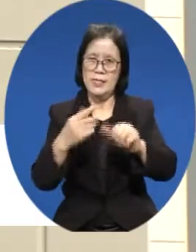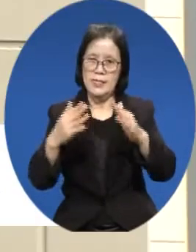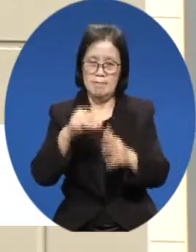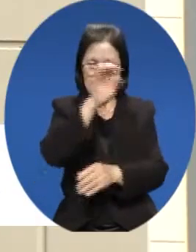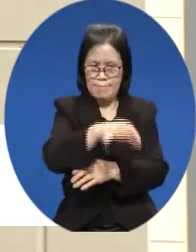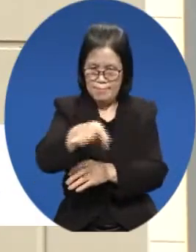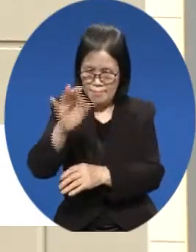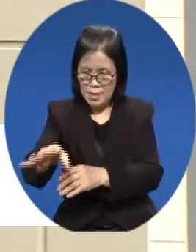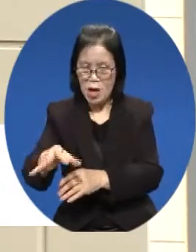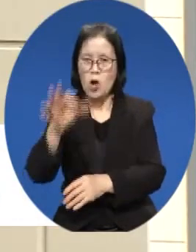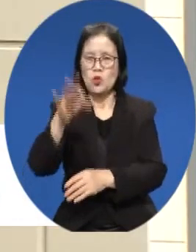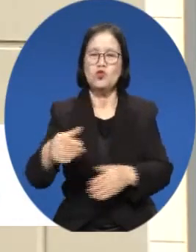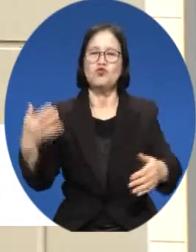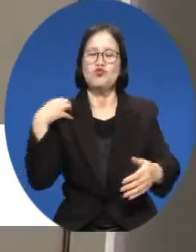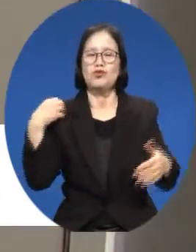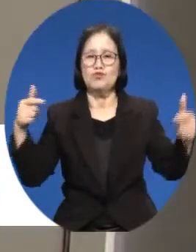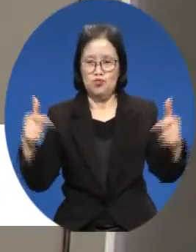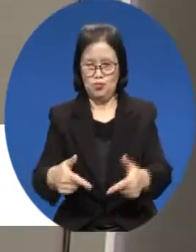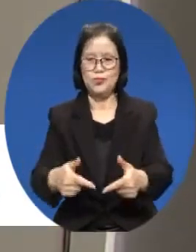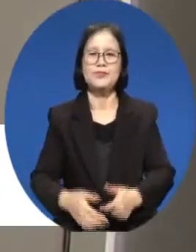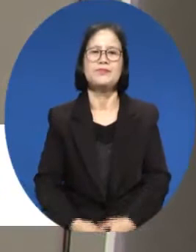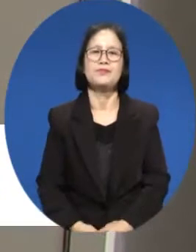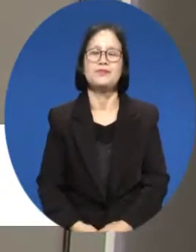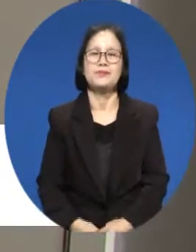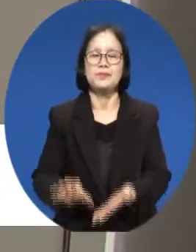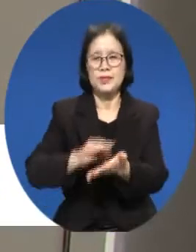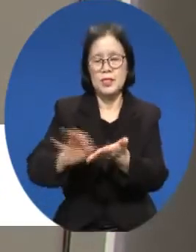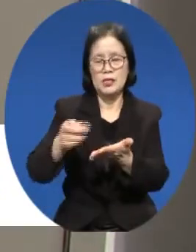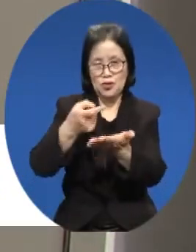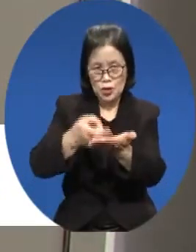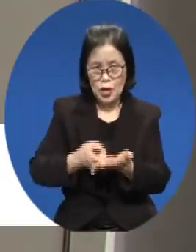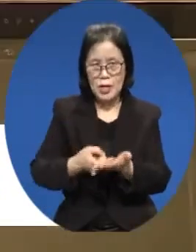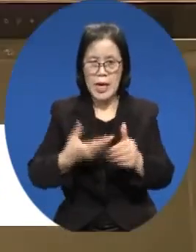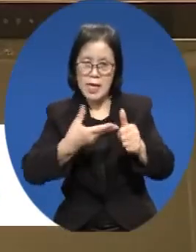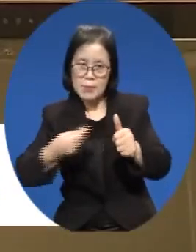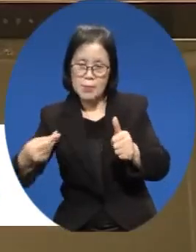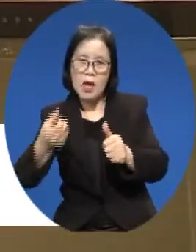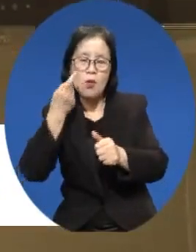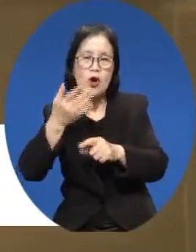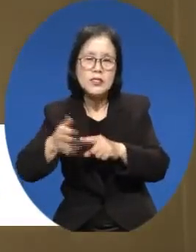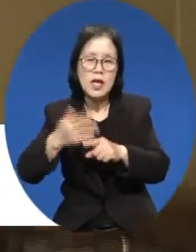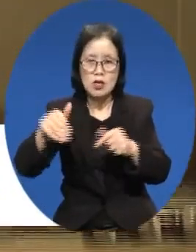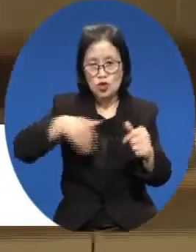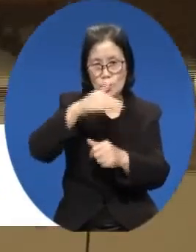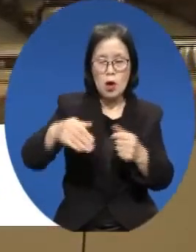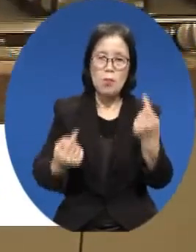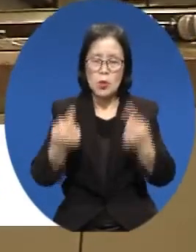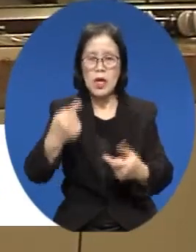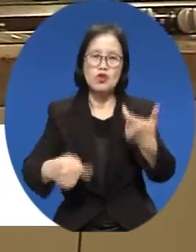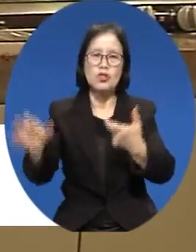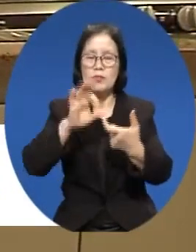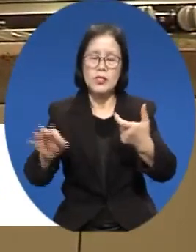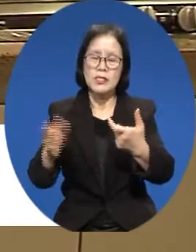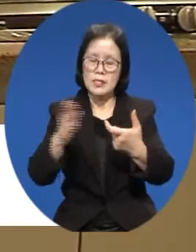재원 부담을 크게 드렸습니다 예산을 크게 절약해 임대 주택 월세는 주변 시세에 최대 60%